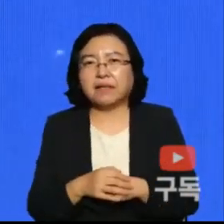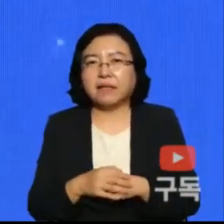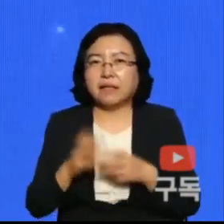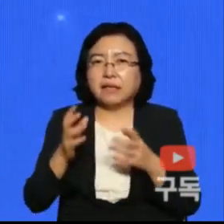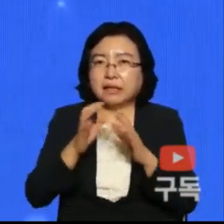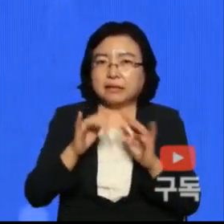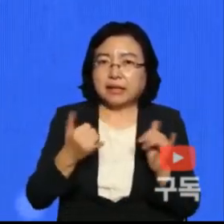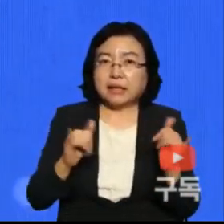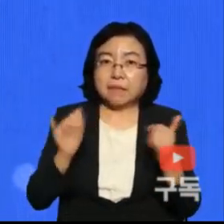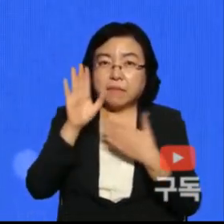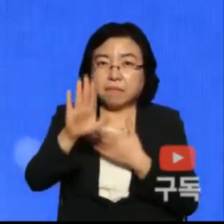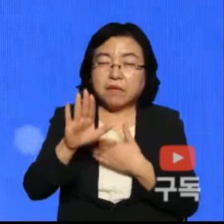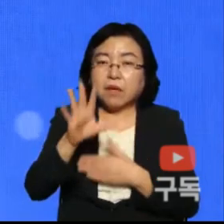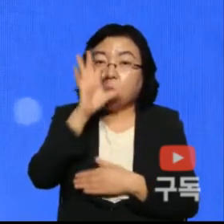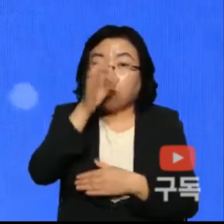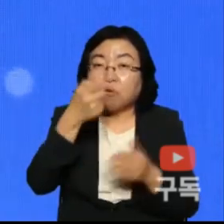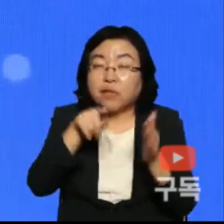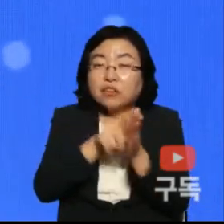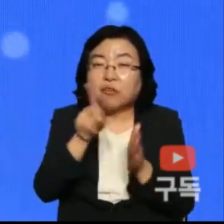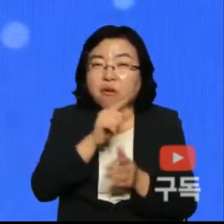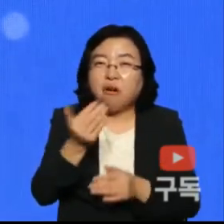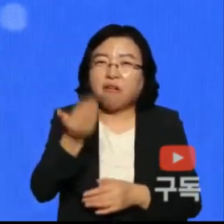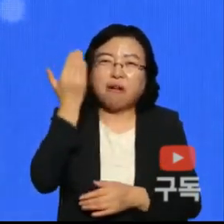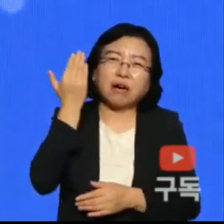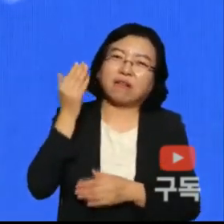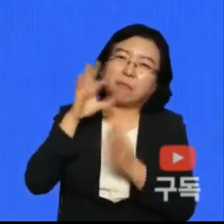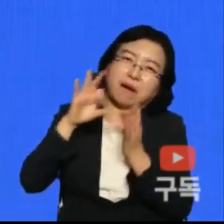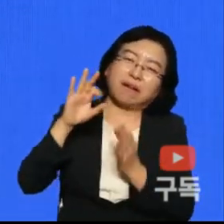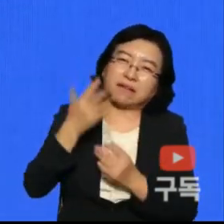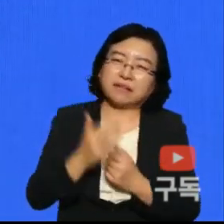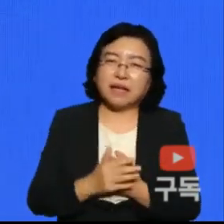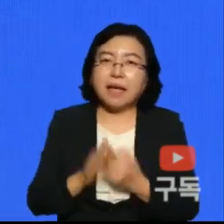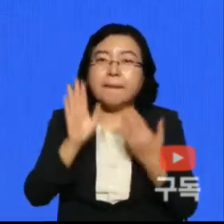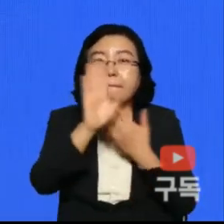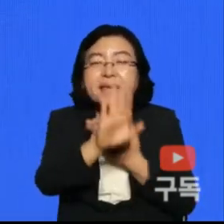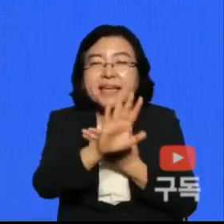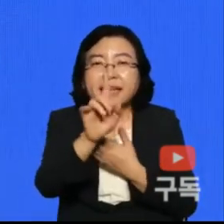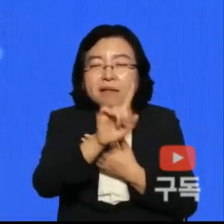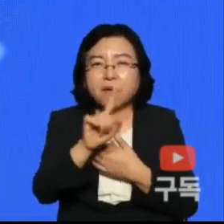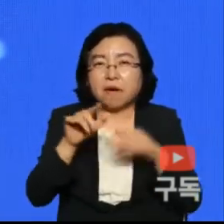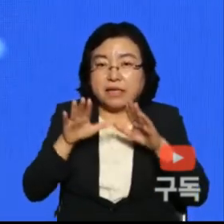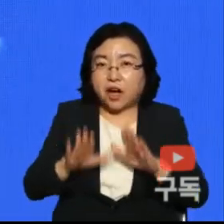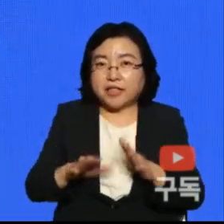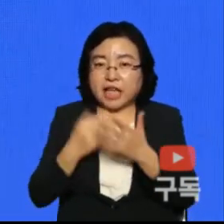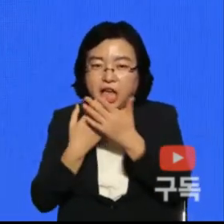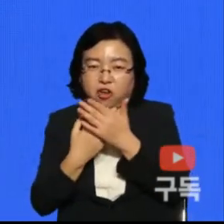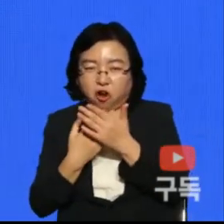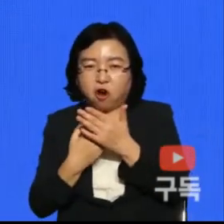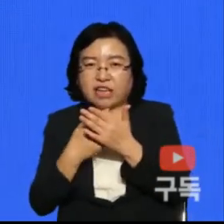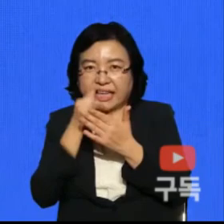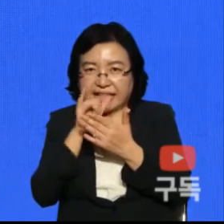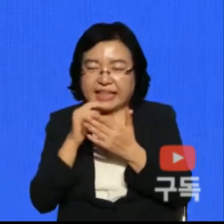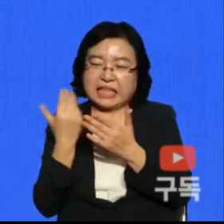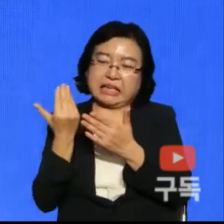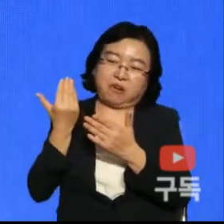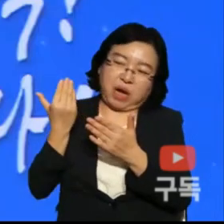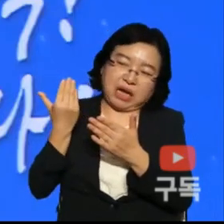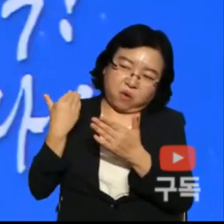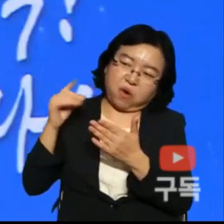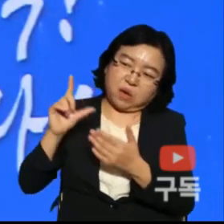그의 과거를 봐야 합니다 미래는 현재에 거울에 비친 그의 과거 이기 때문입니다